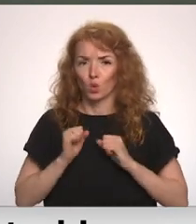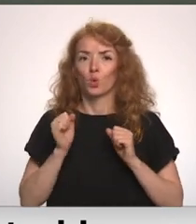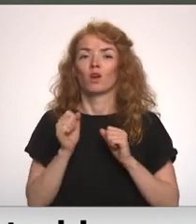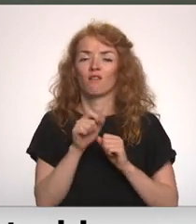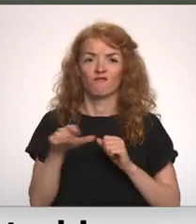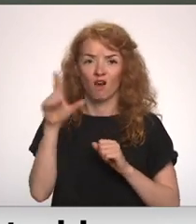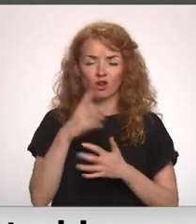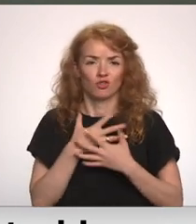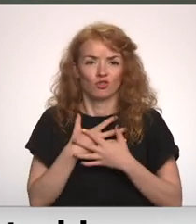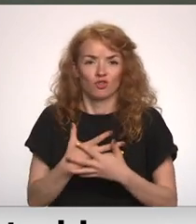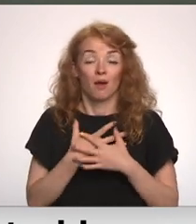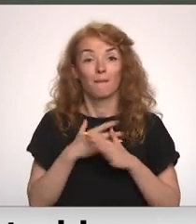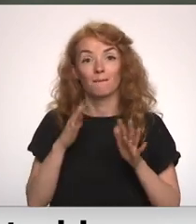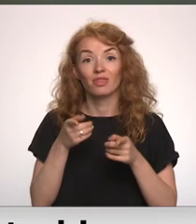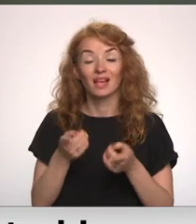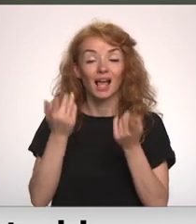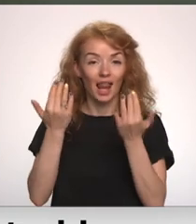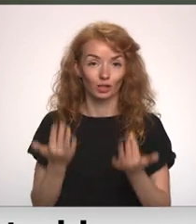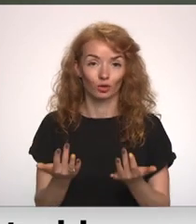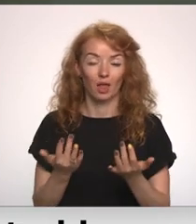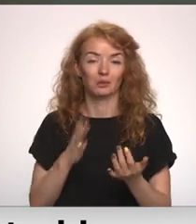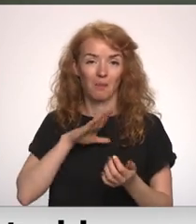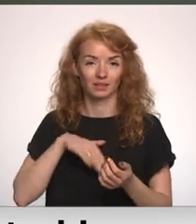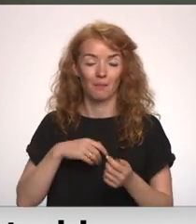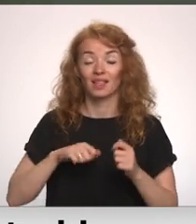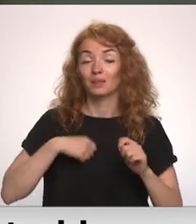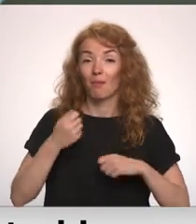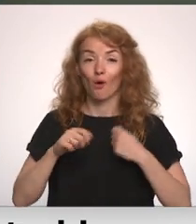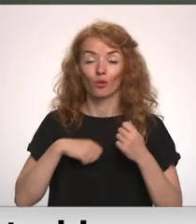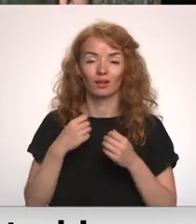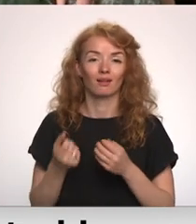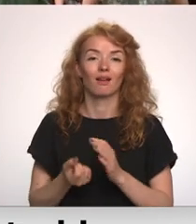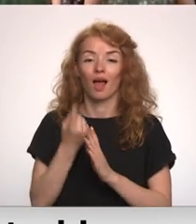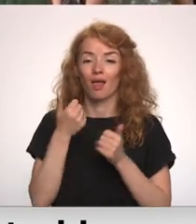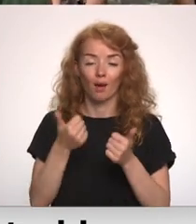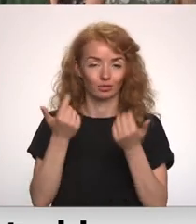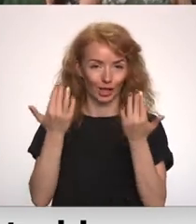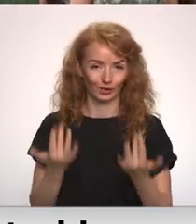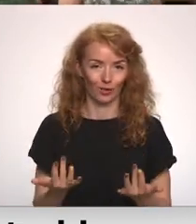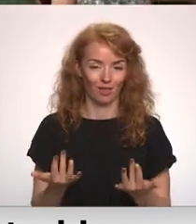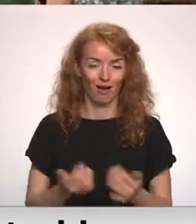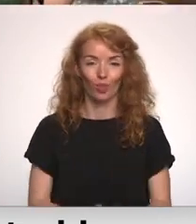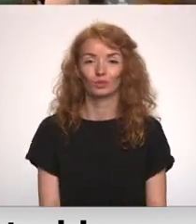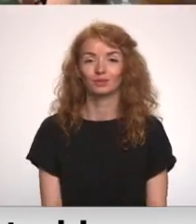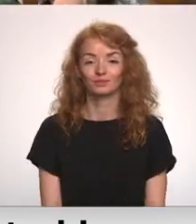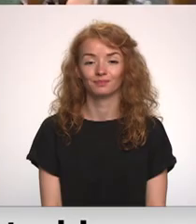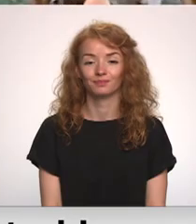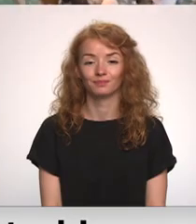darba resursus, bet tas rezultāts, ko pēc tam izbaudīt, nes tik patīkamus augļus.